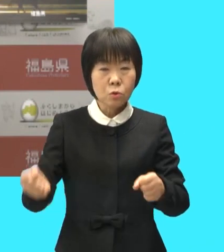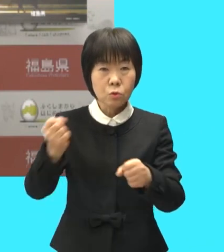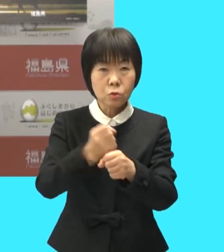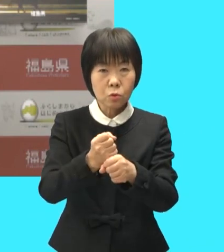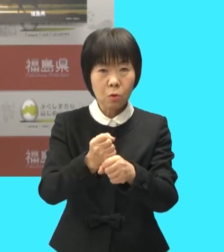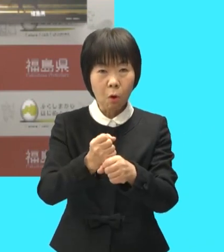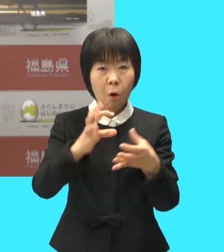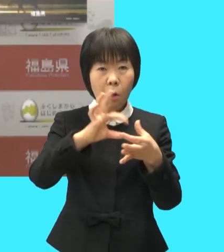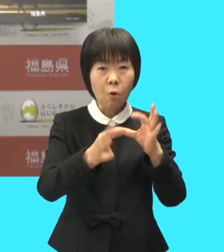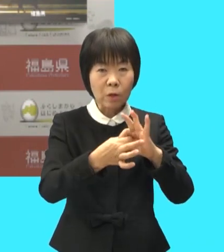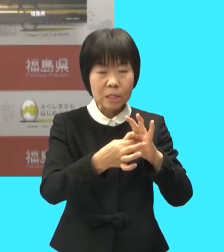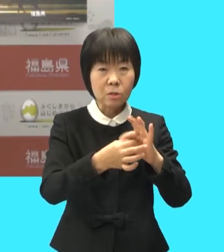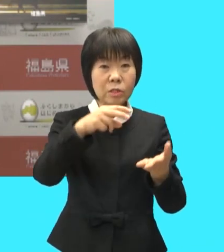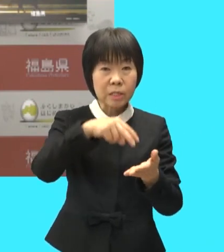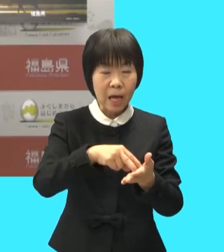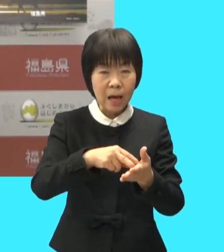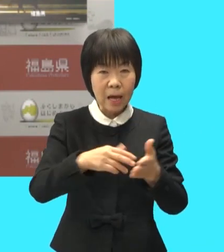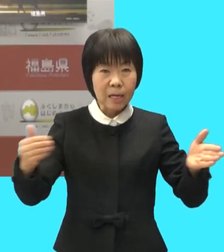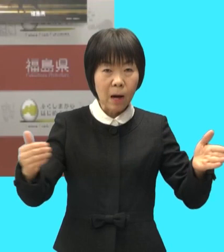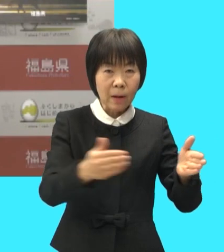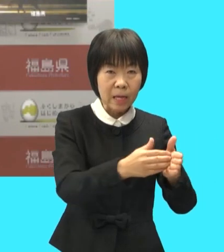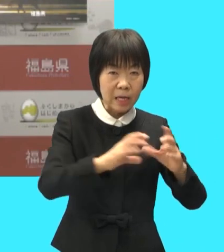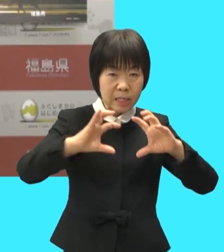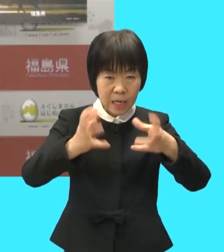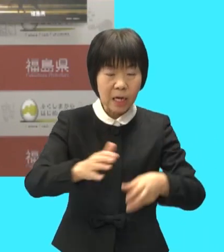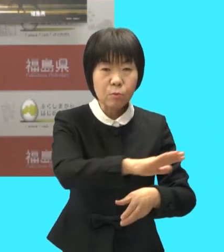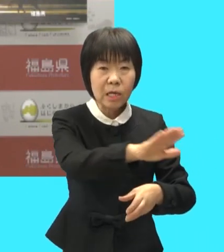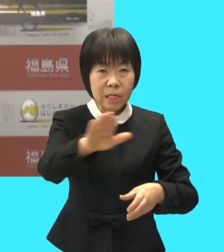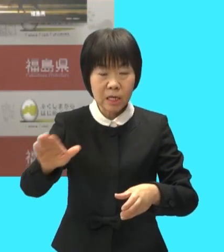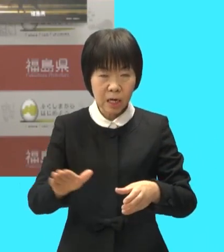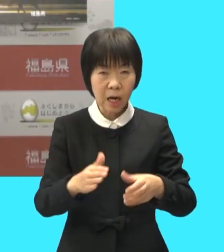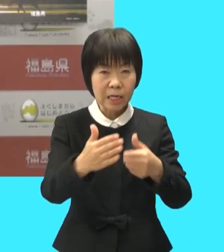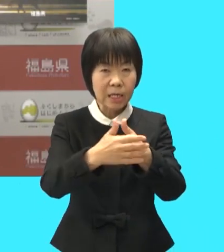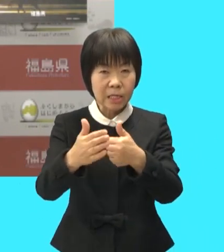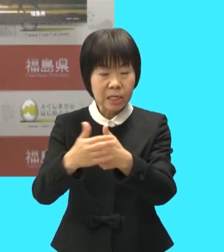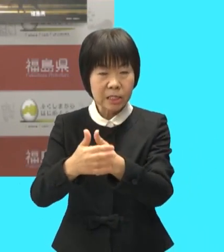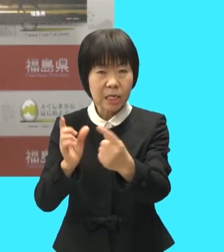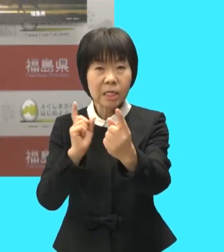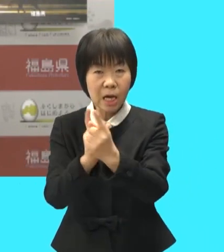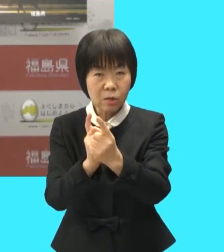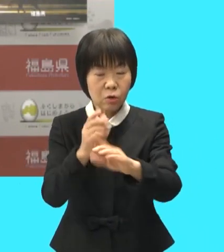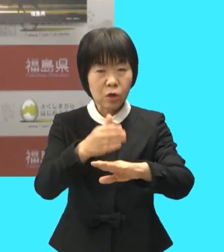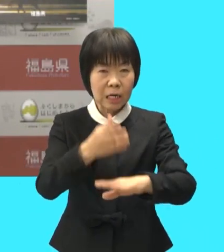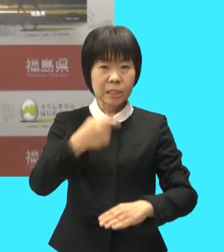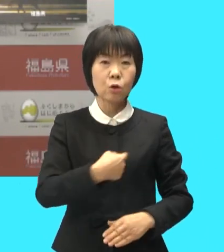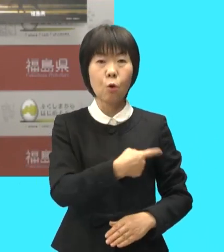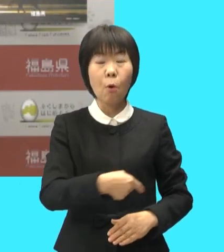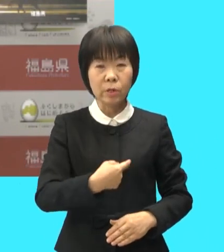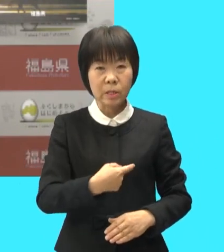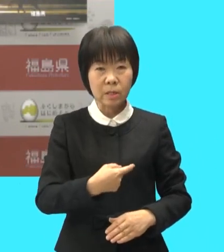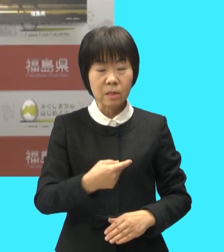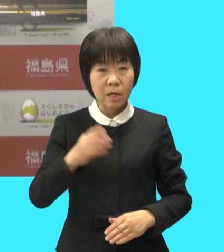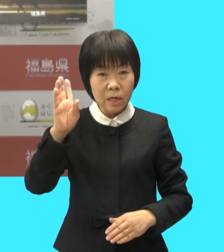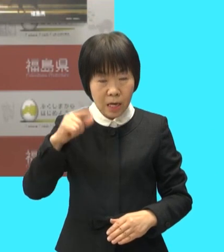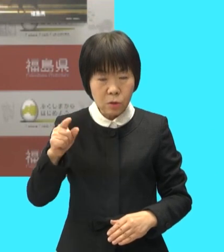五輪として、これまで世界中の方々からいただいたご支援に対する感謝の思いと、本